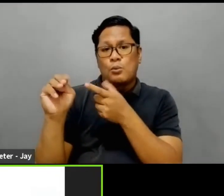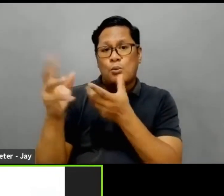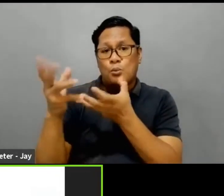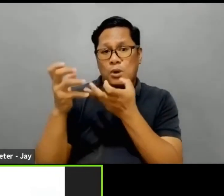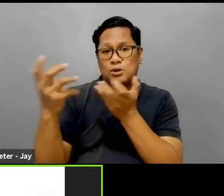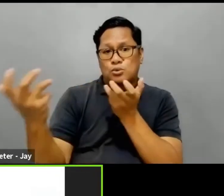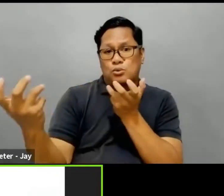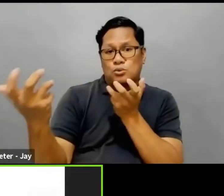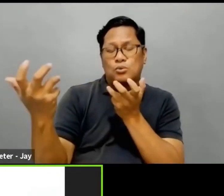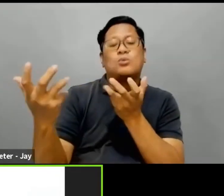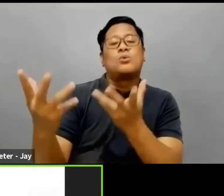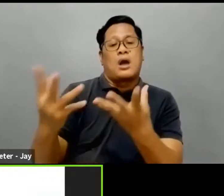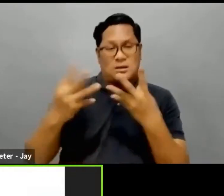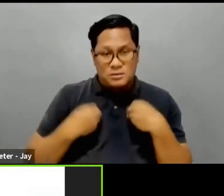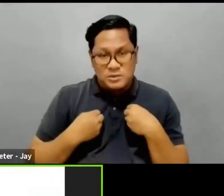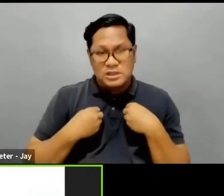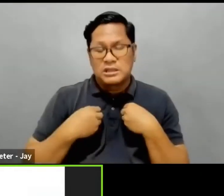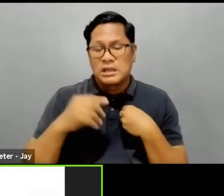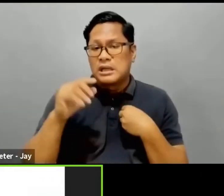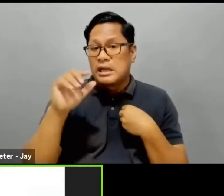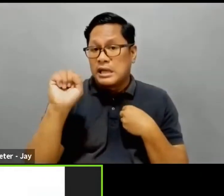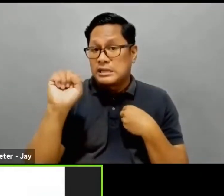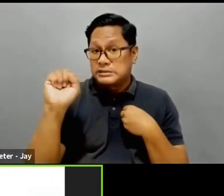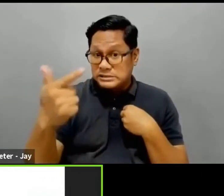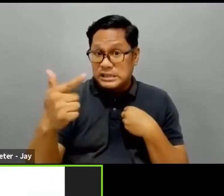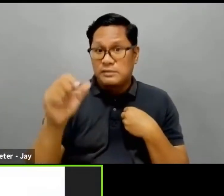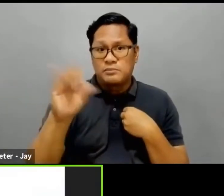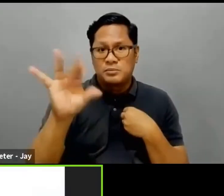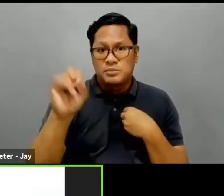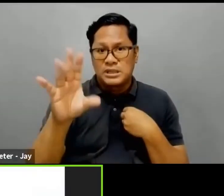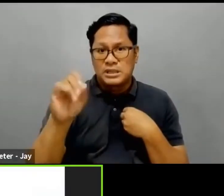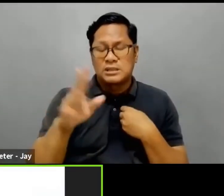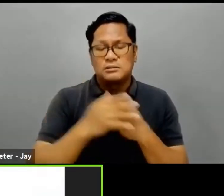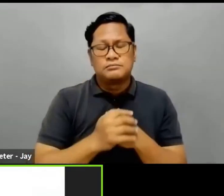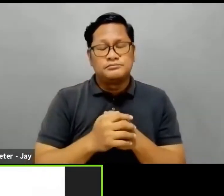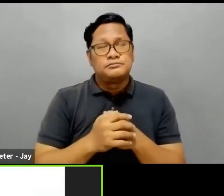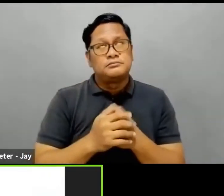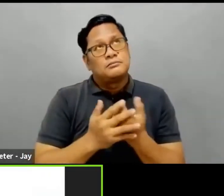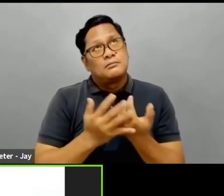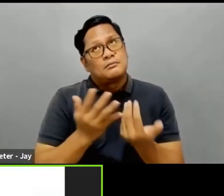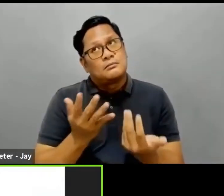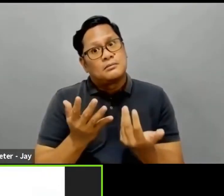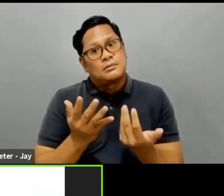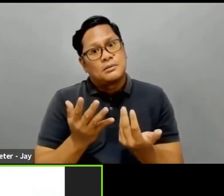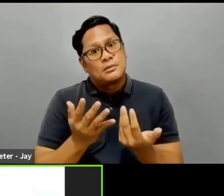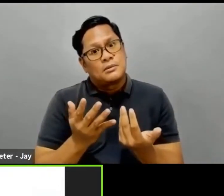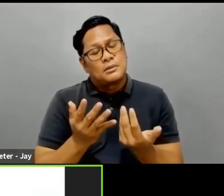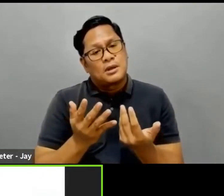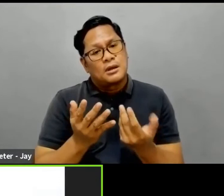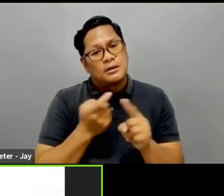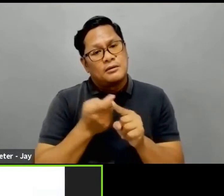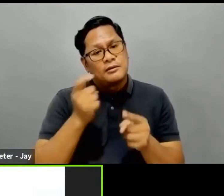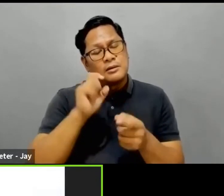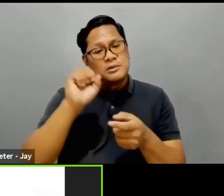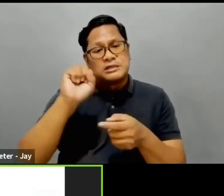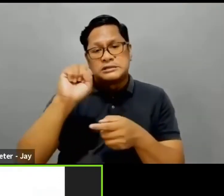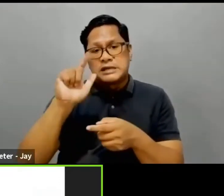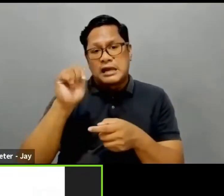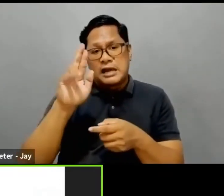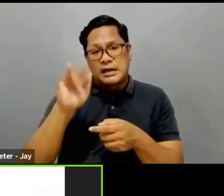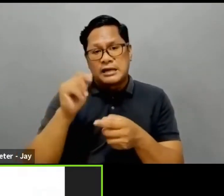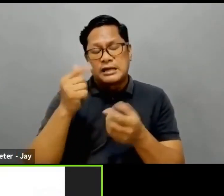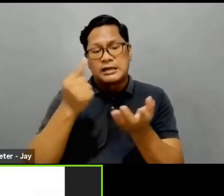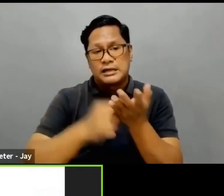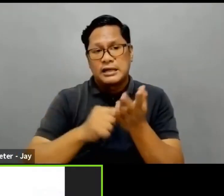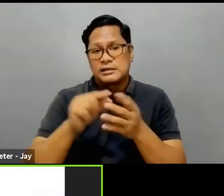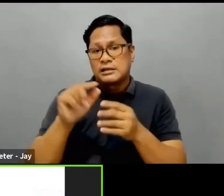yung implementation ng SG-15. So ang sinasabi nila, dahil from salary grade 11 tataas ng